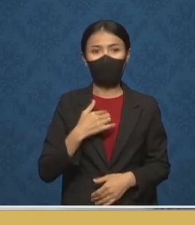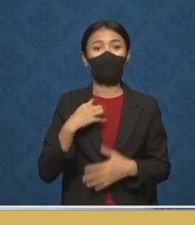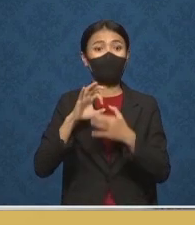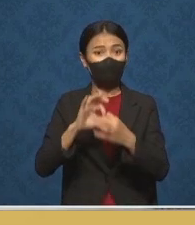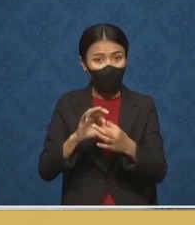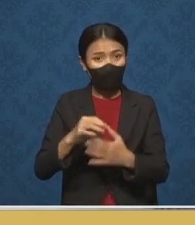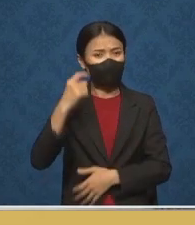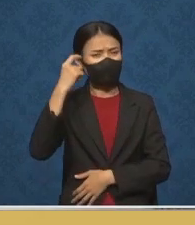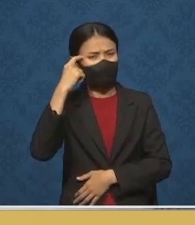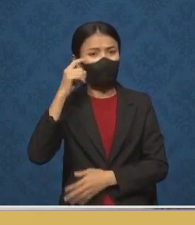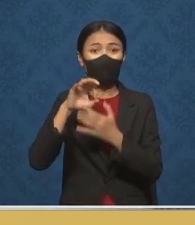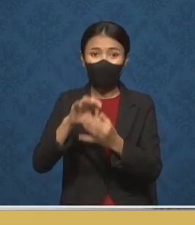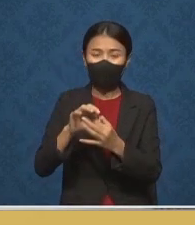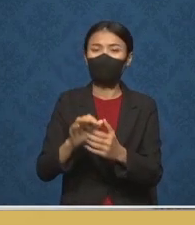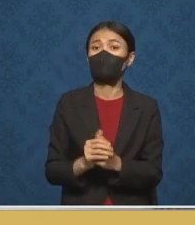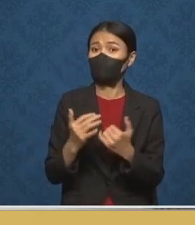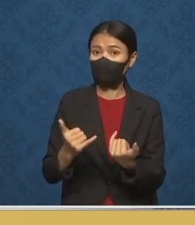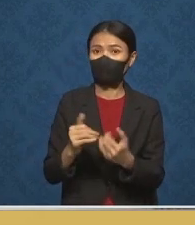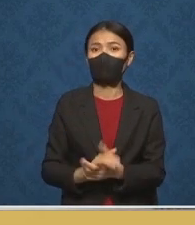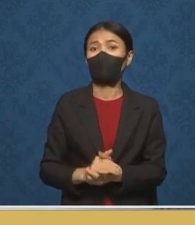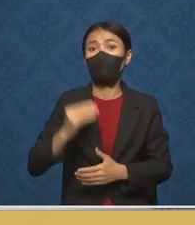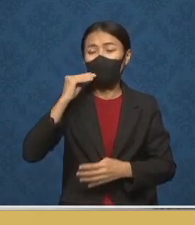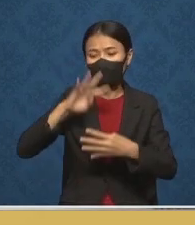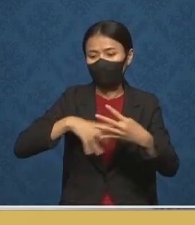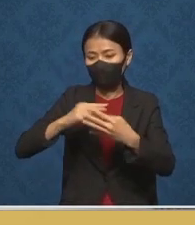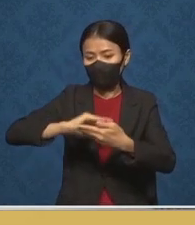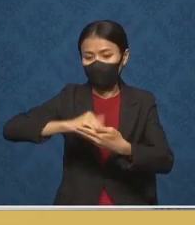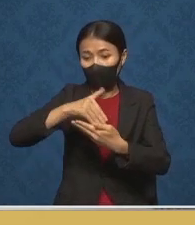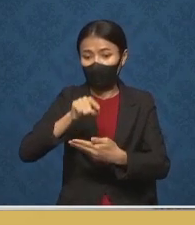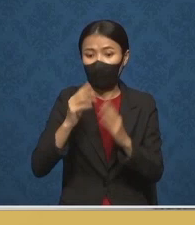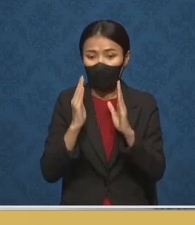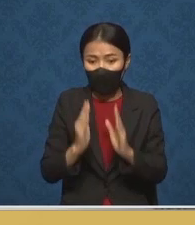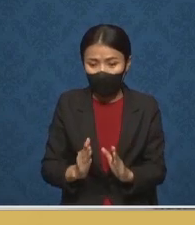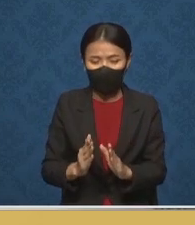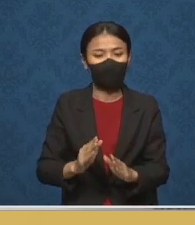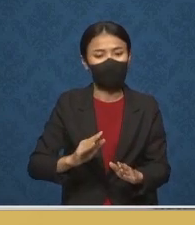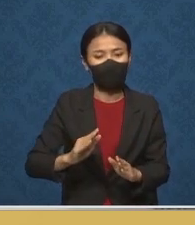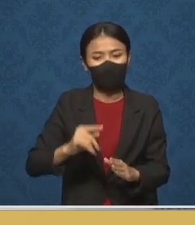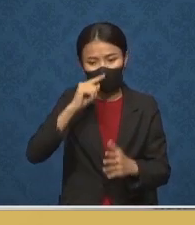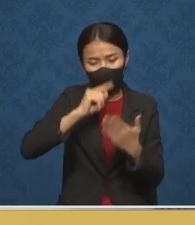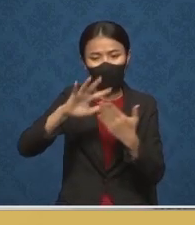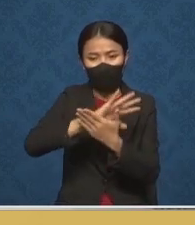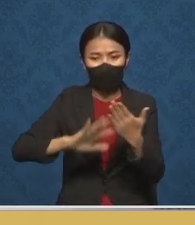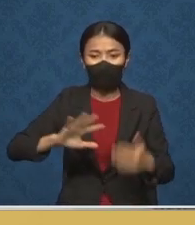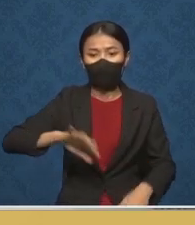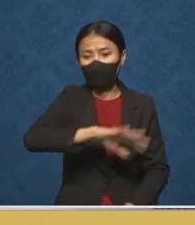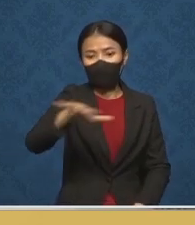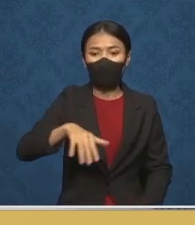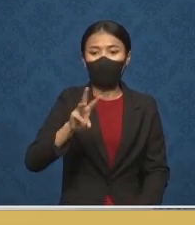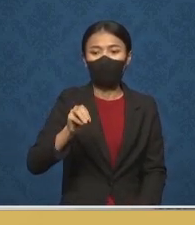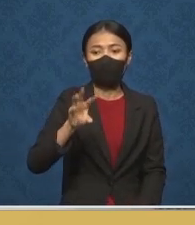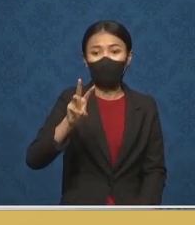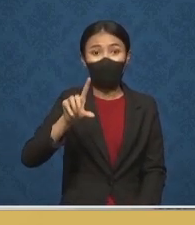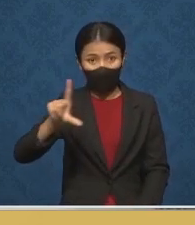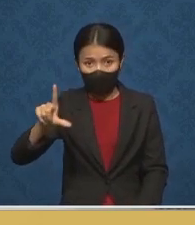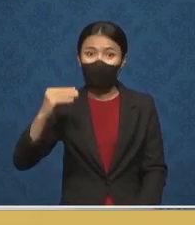ยวันนี้ทะเบียนราษฎรคน66ล้านคนครัวเรือนทั้งหมดเนี่ยและบัตรประชาชนเนี่ยผมคิ